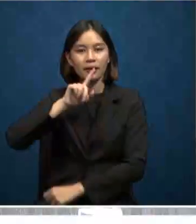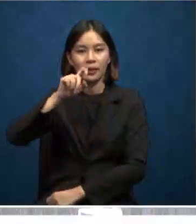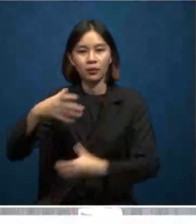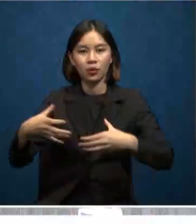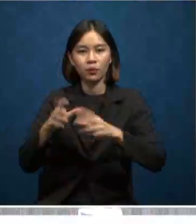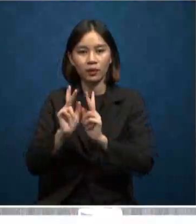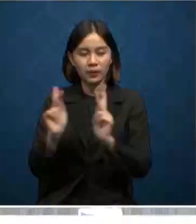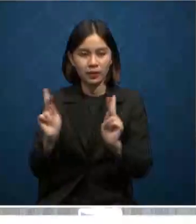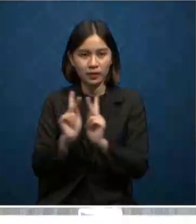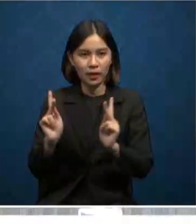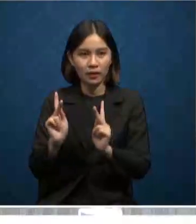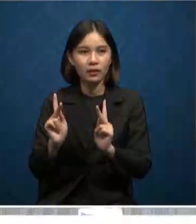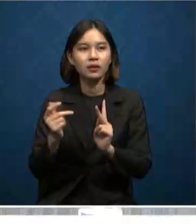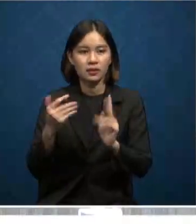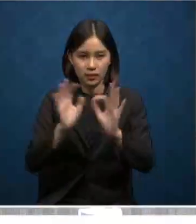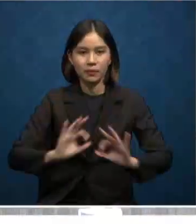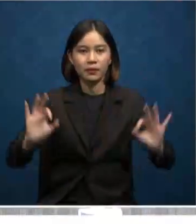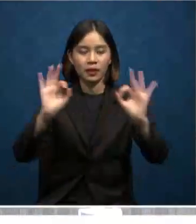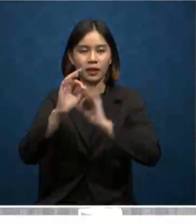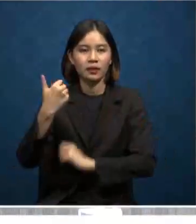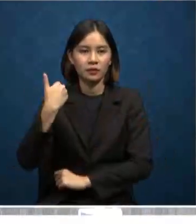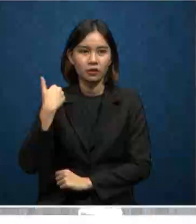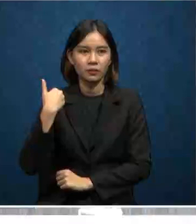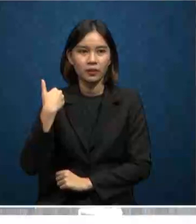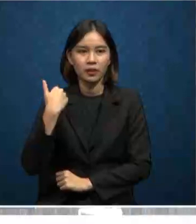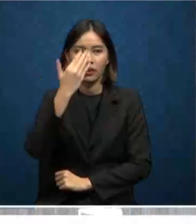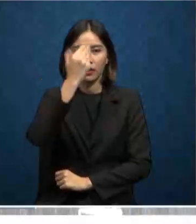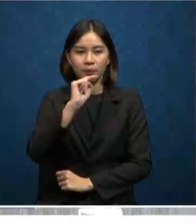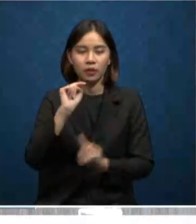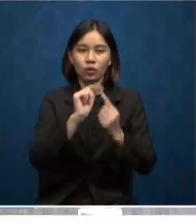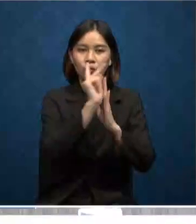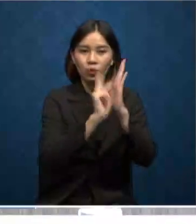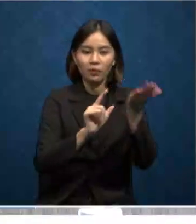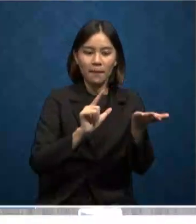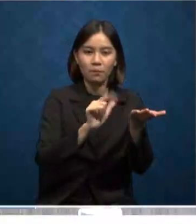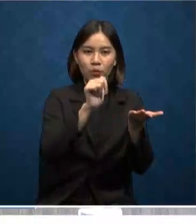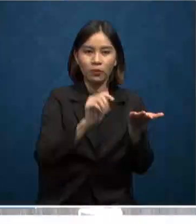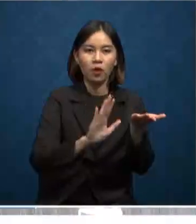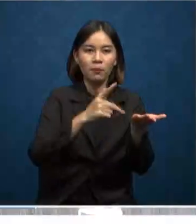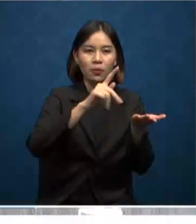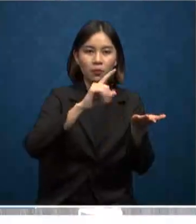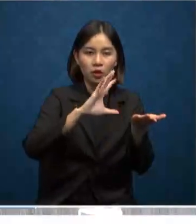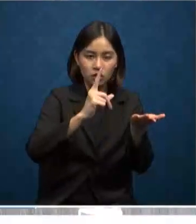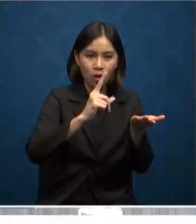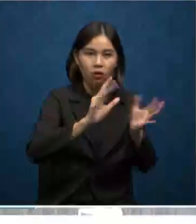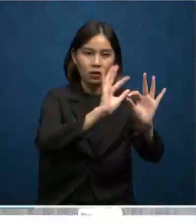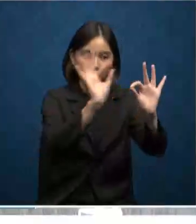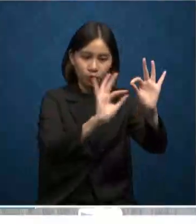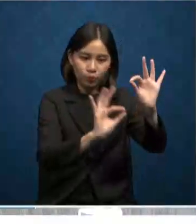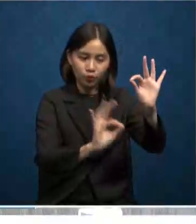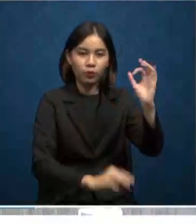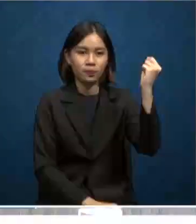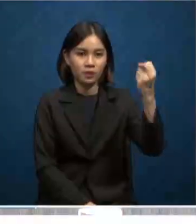ธิการนั้นต้องกราบเรียนว่ามีความสำคัญอย่างยิ่งเพราะในตัวกฎหมายแม่คือกฎหมายปปช.นั้นน่ะท่านเขียนถ้อยคำ2 อย่